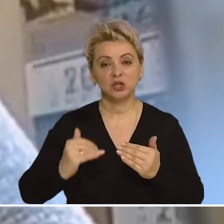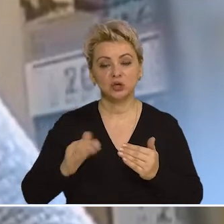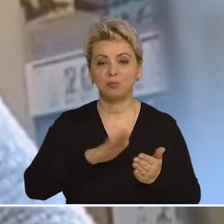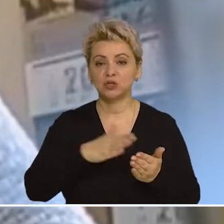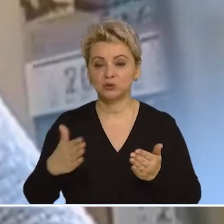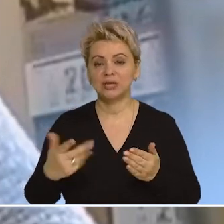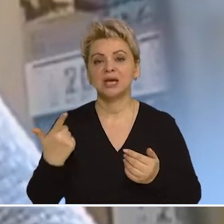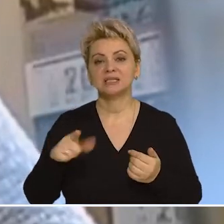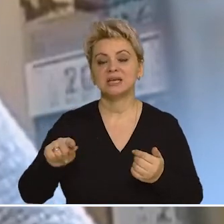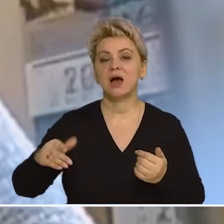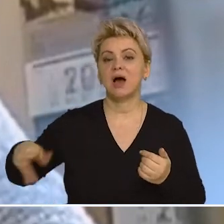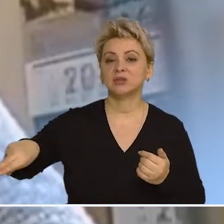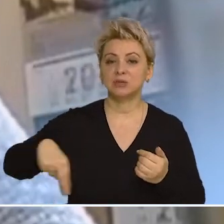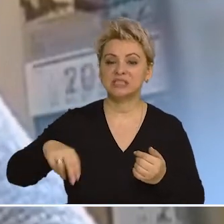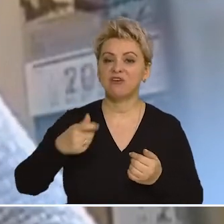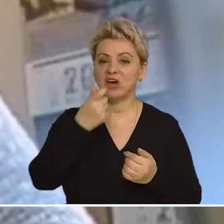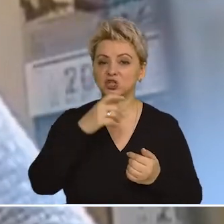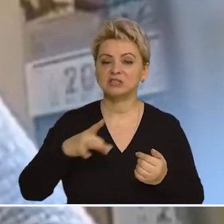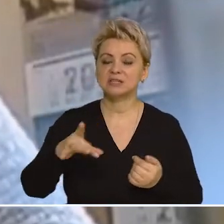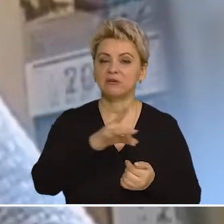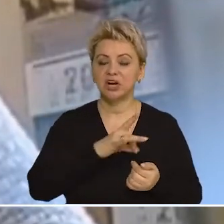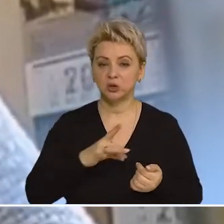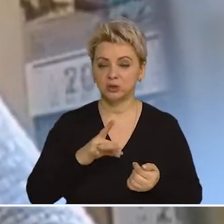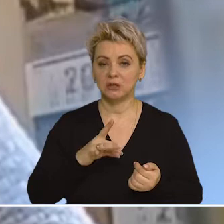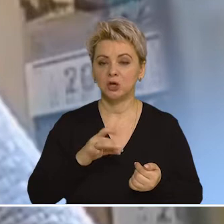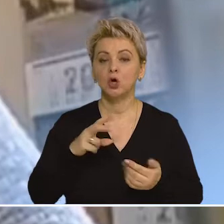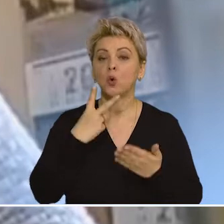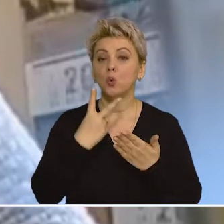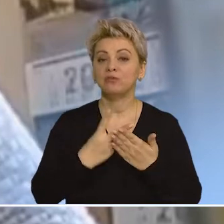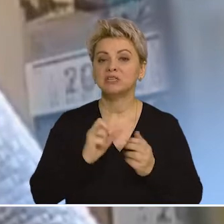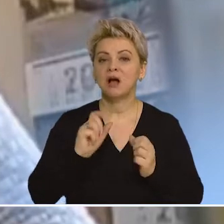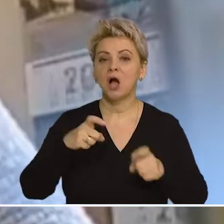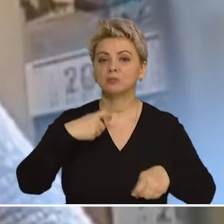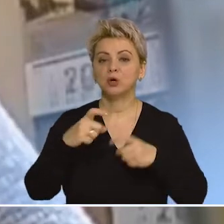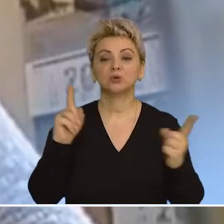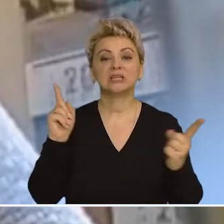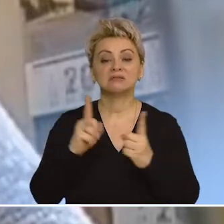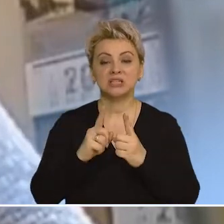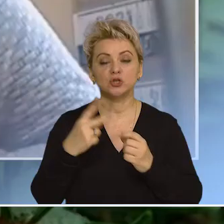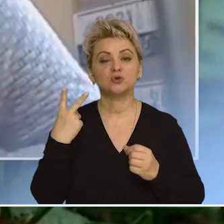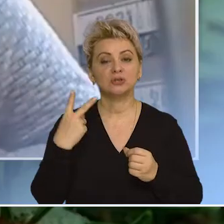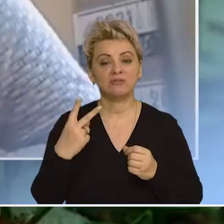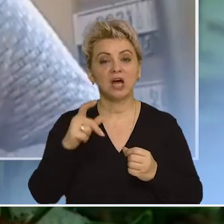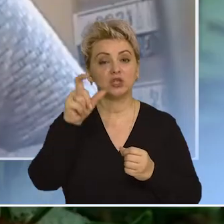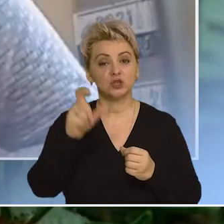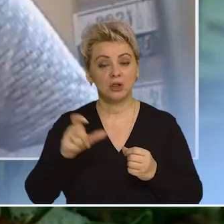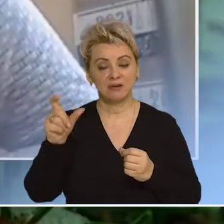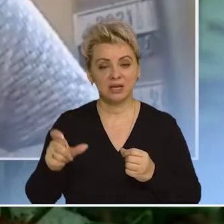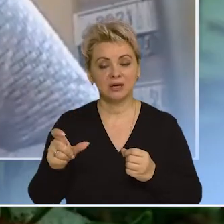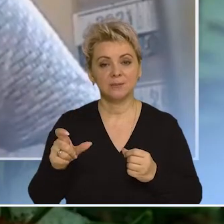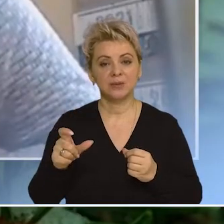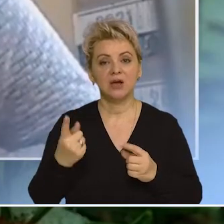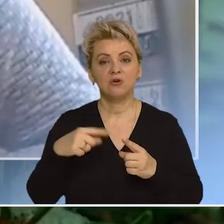нижняя между ними, где администрация Ворошиловского района. И увидел, как бегут навстречу два